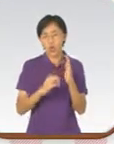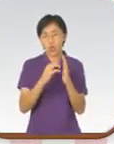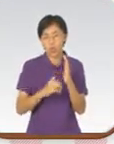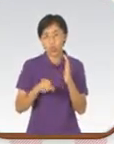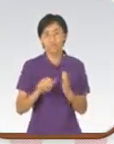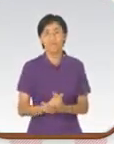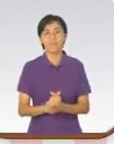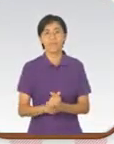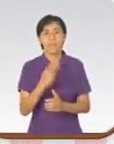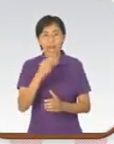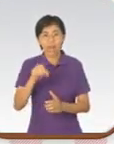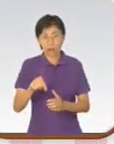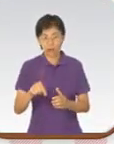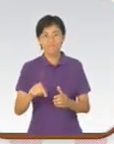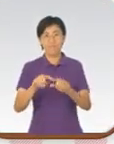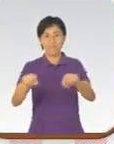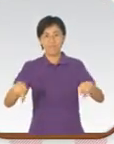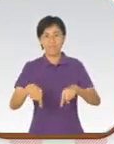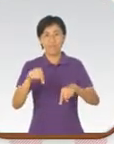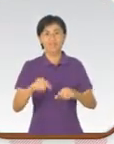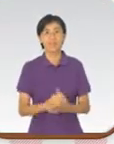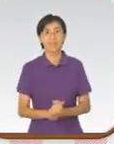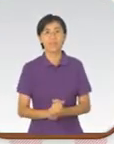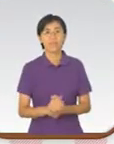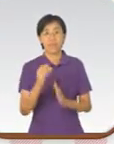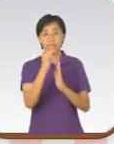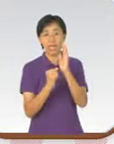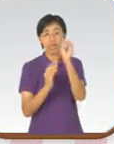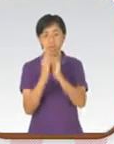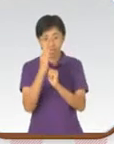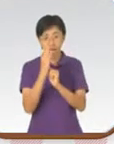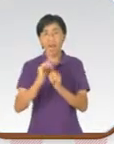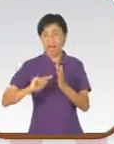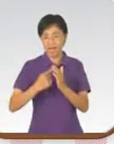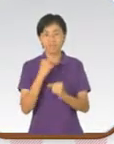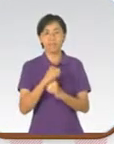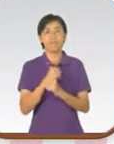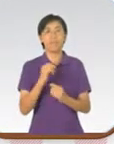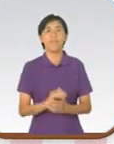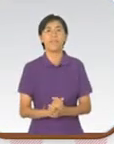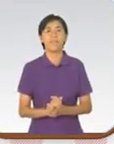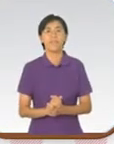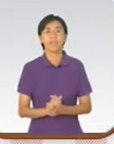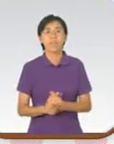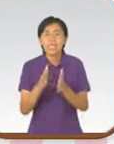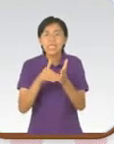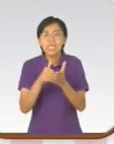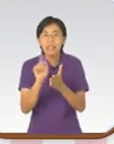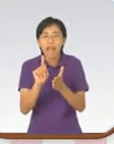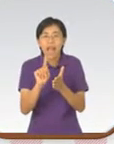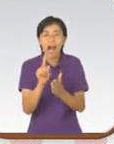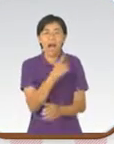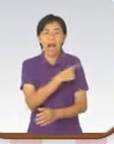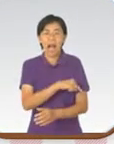าตาแบบนี้นั่นเอง ค่ะก็เดี๋ยวเริ่มใส่ถุงมือแล้วเริ่มแต่งเลยก็ได ้แสดงว่าวันนี้โทนสีของการตกแต่งก็จะเป็นขาวแดงนะ